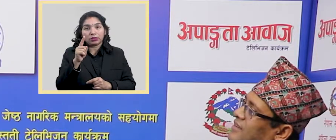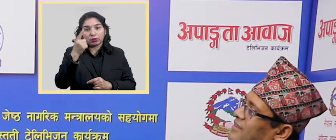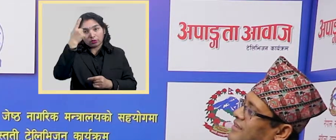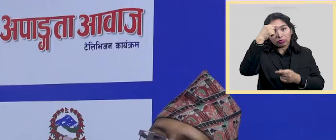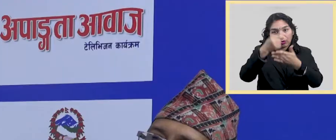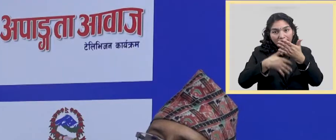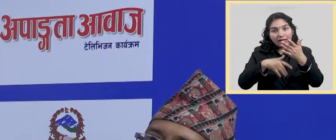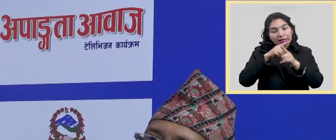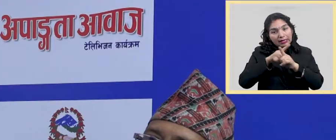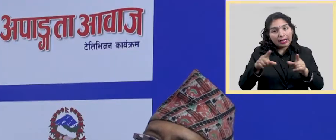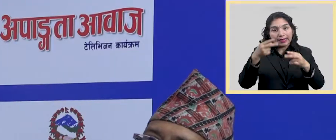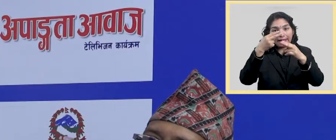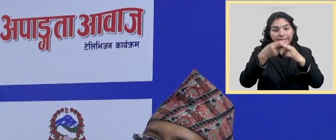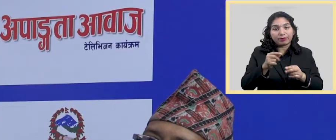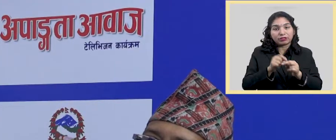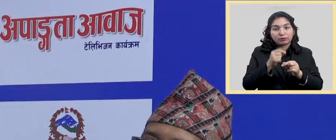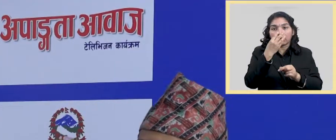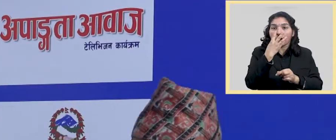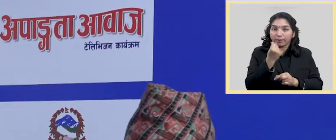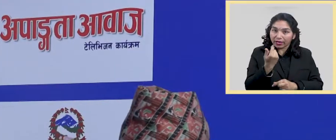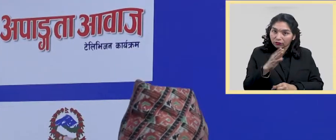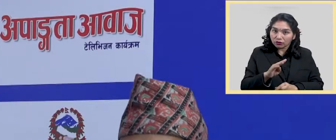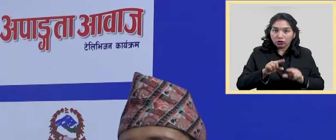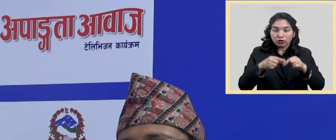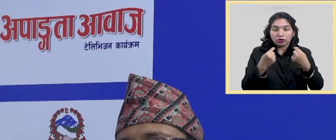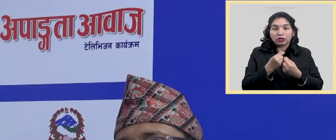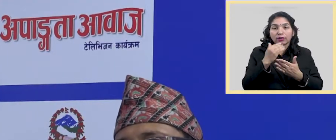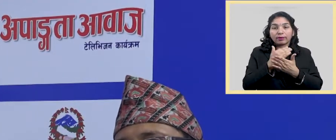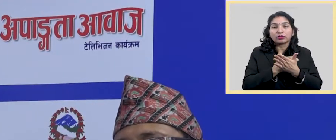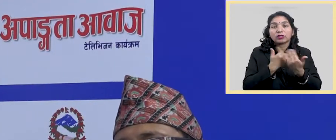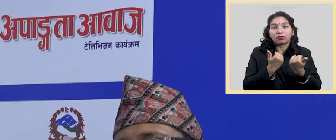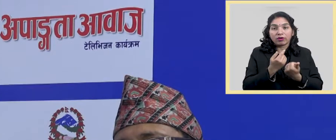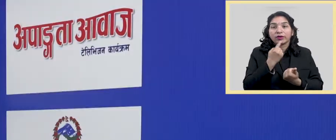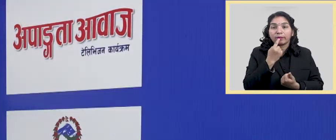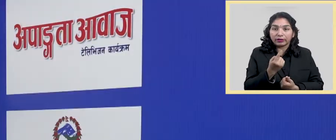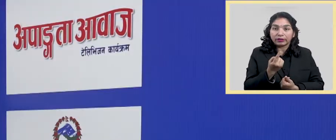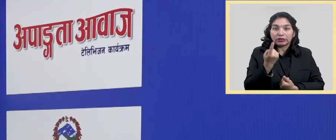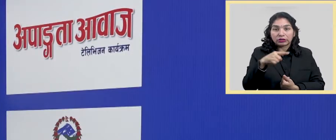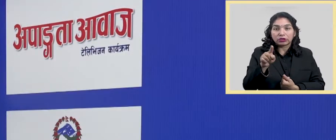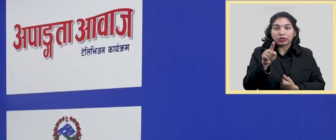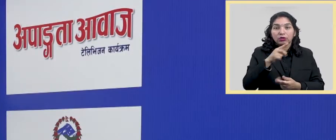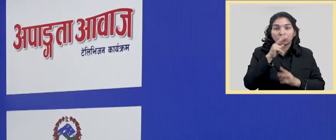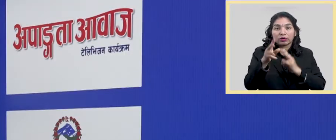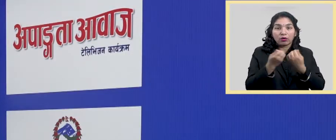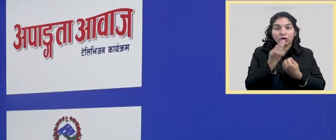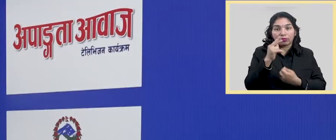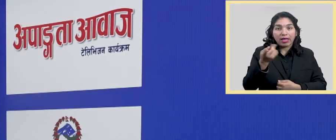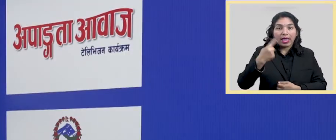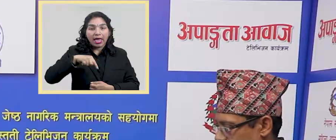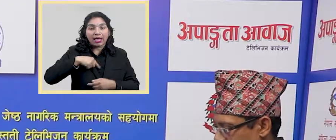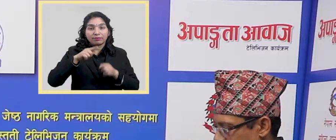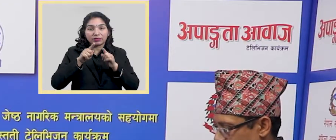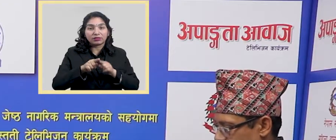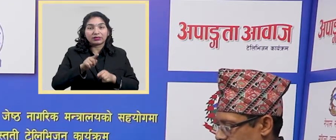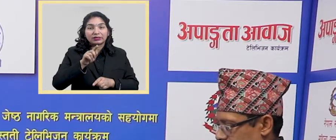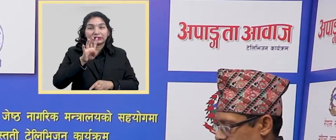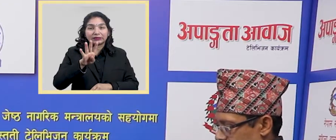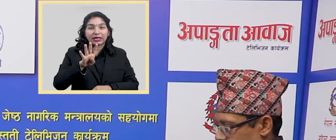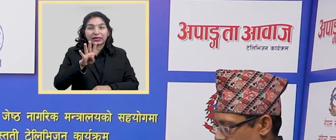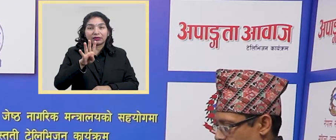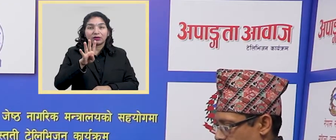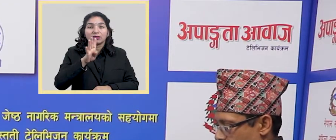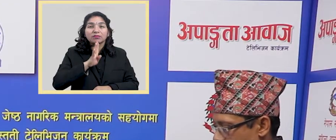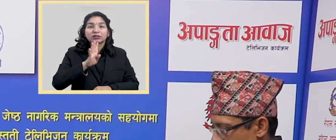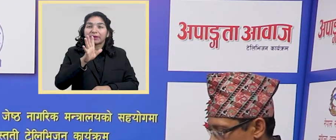यो तथ्याङ्क नभएको हामीले बजेट निर्माण गर्नु पनि अप्ठ्यारो हुन्छ, यो यो क्षेत्रमा कसरी गर्ने भन्ने कुरा सही कुरा गर्नुभयो. र हामी कहाँ 4-5 वर्षको